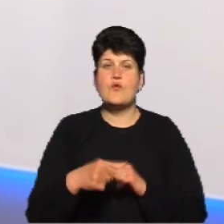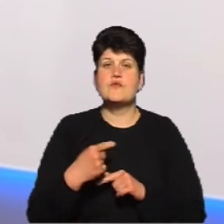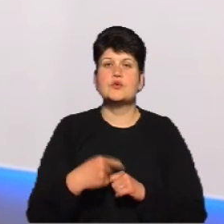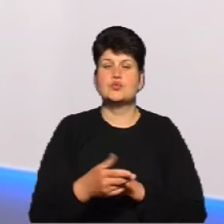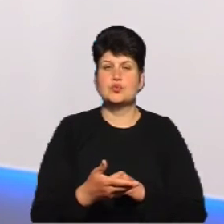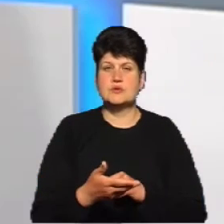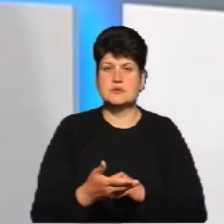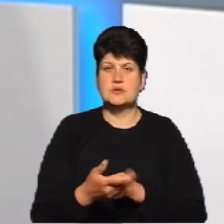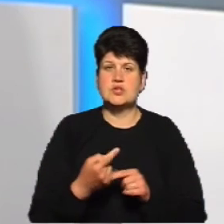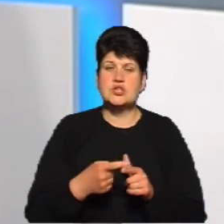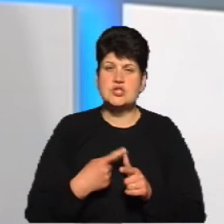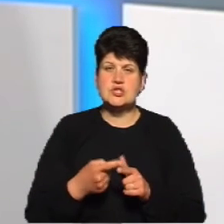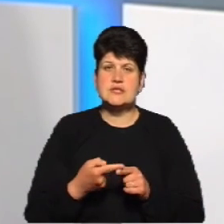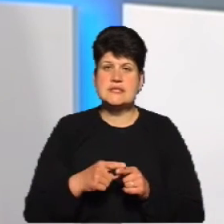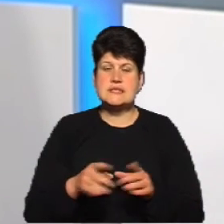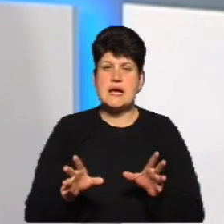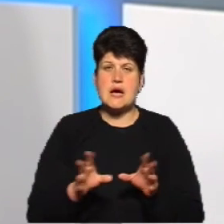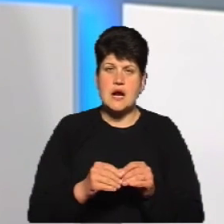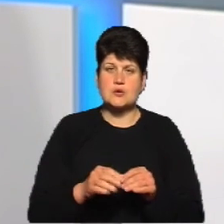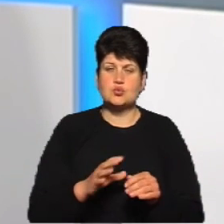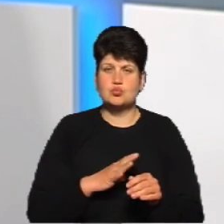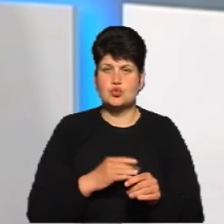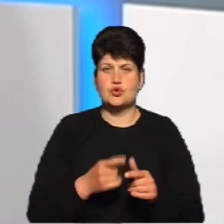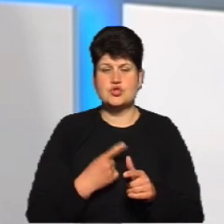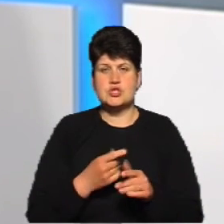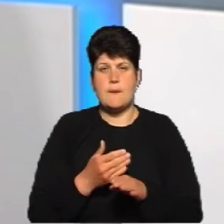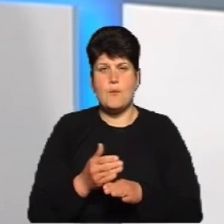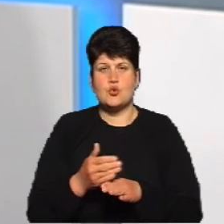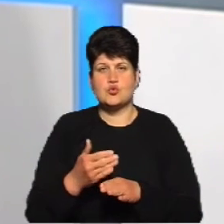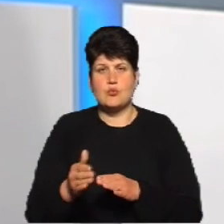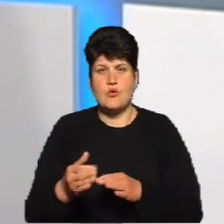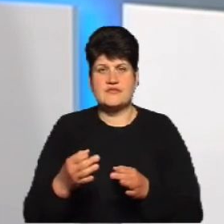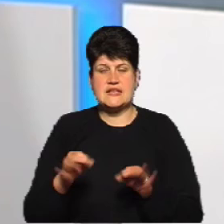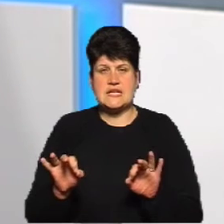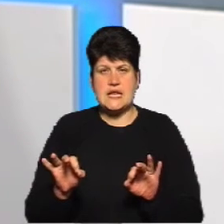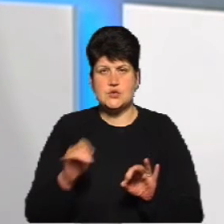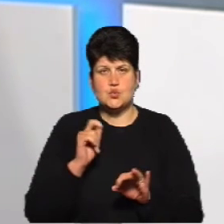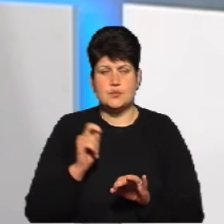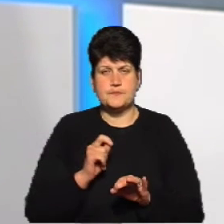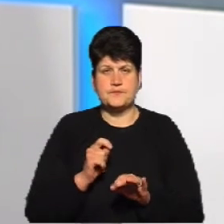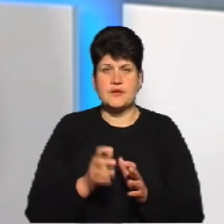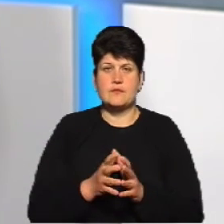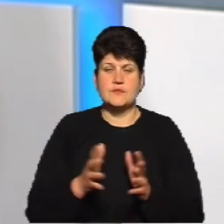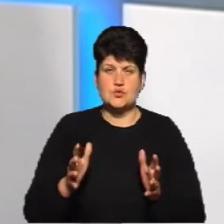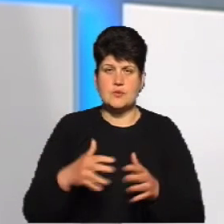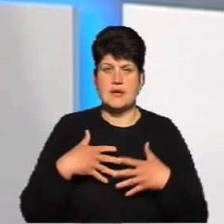разом відбувалося? Чи це якось вже поступово за незалежності? В основному багато кримських